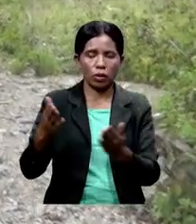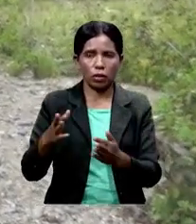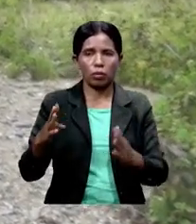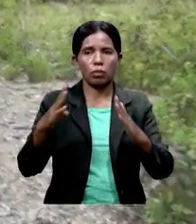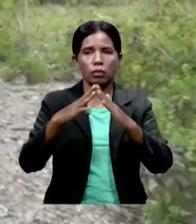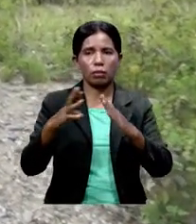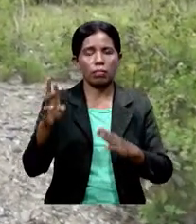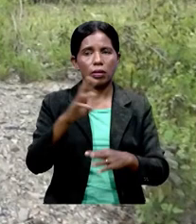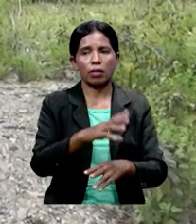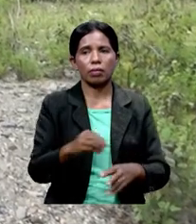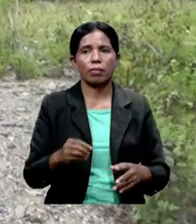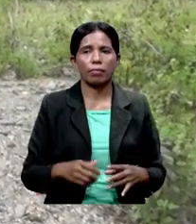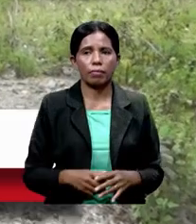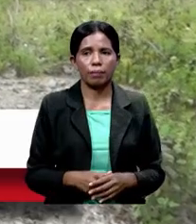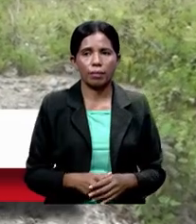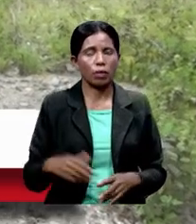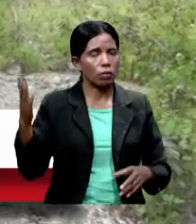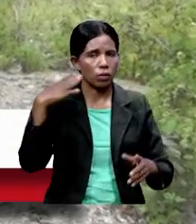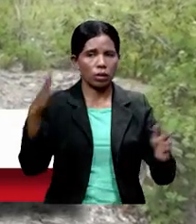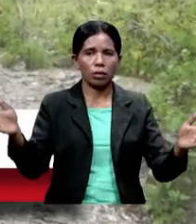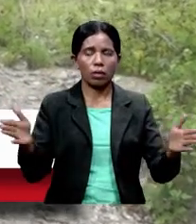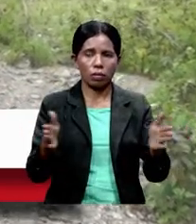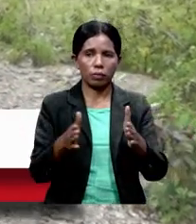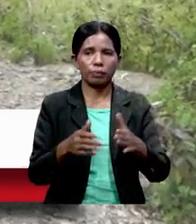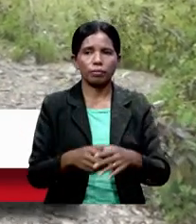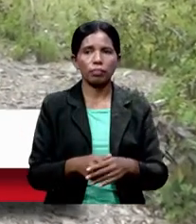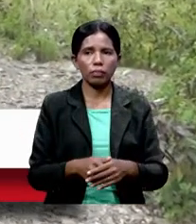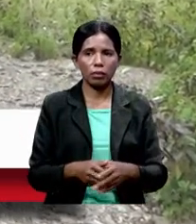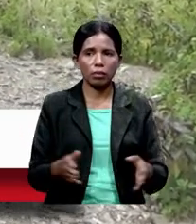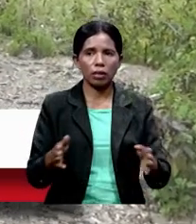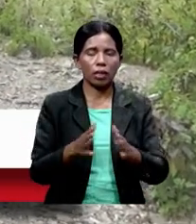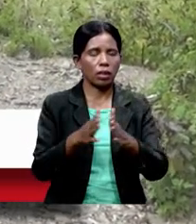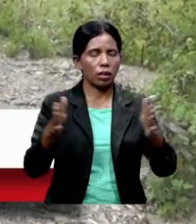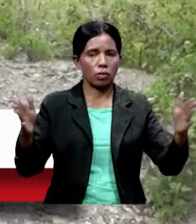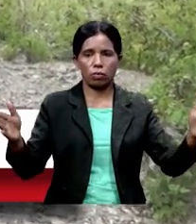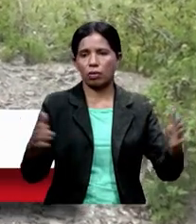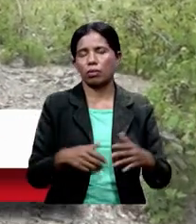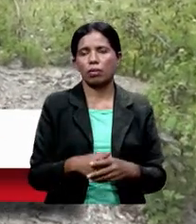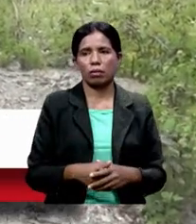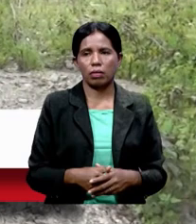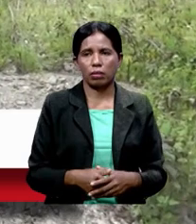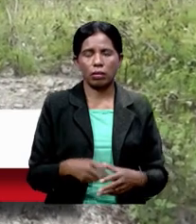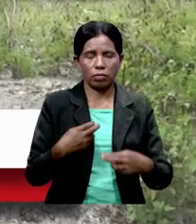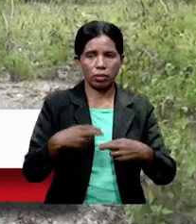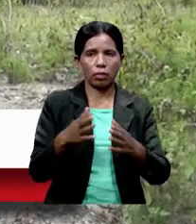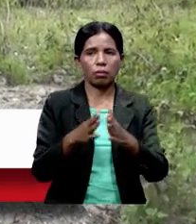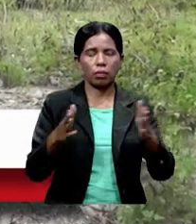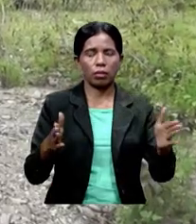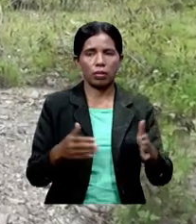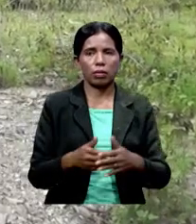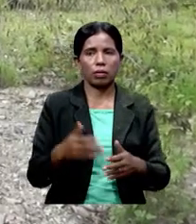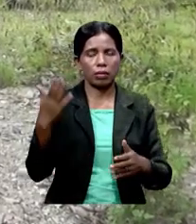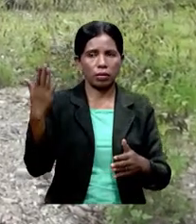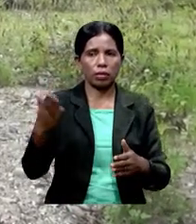mau hen potona gama ser leten ba, tare uluk na klot. Sen ba kutun tun mene hene luang, tere amias, amias sama kas. Atli ya karak leten ba